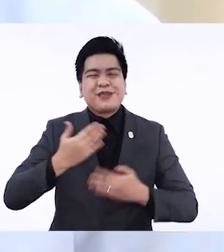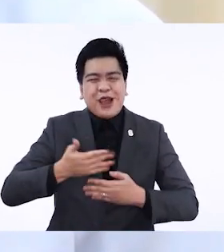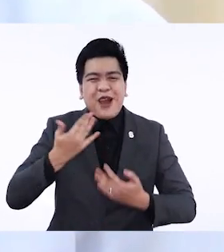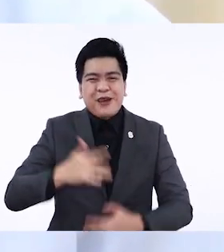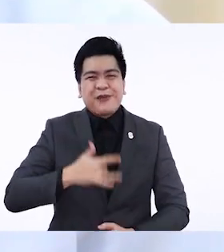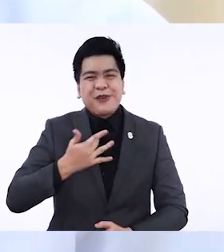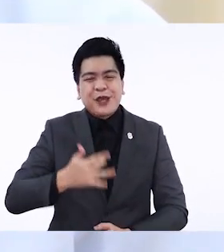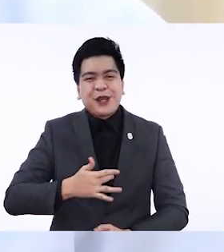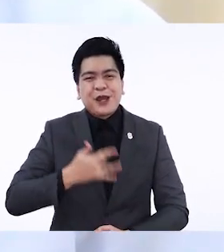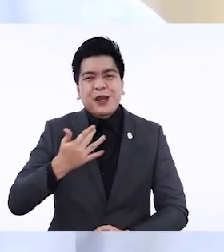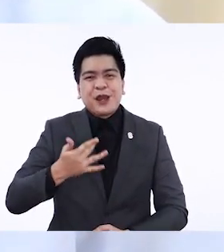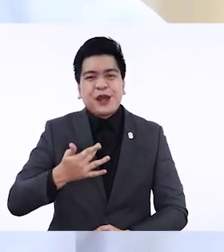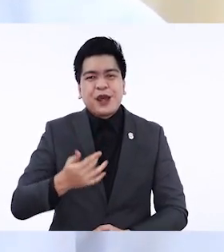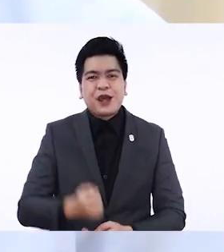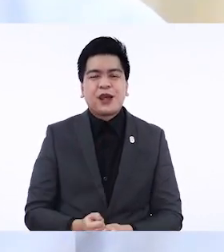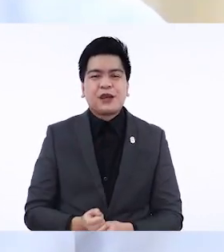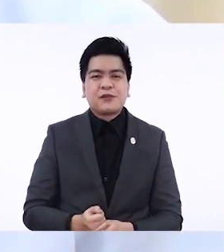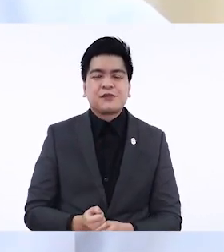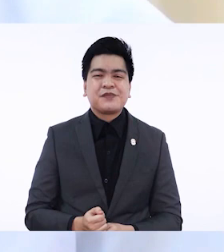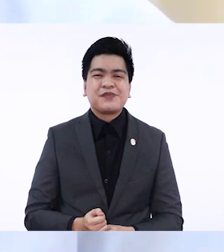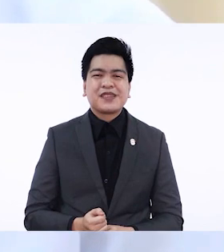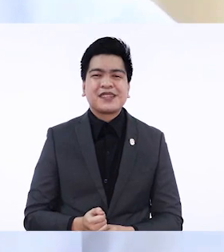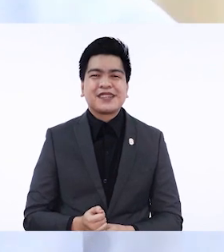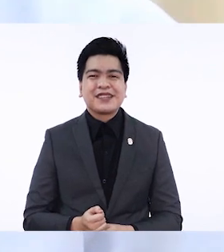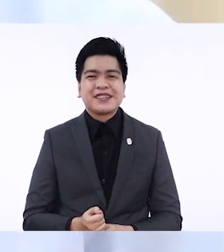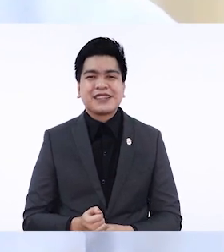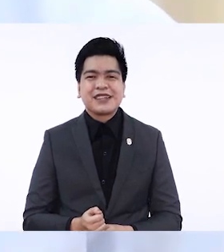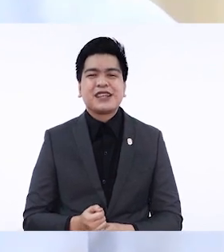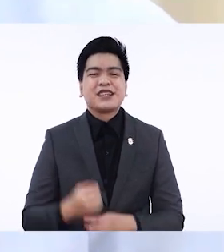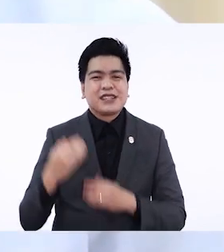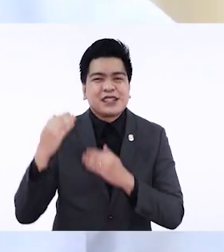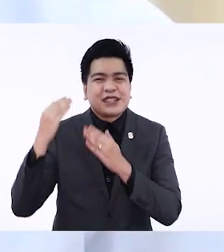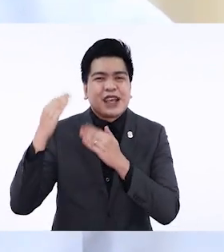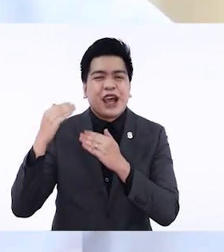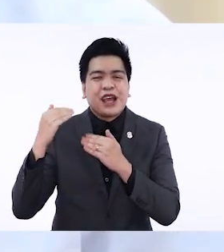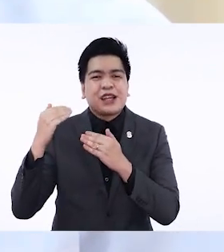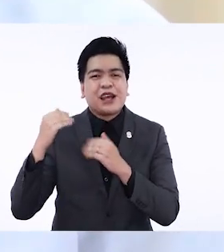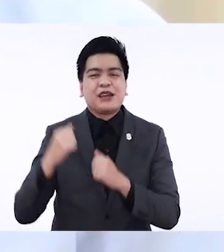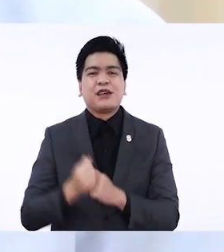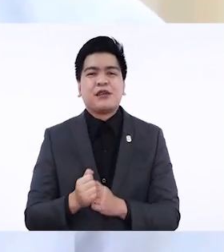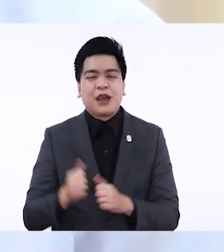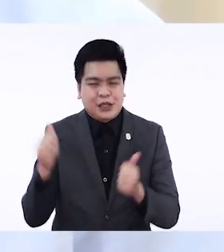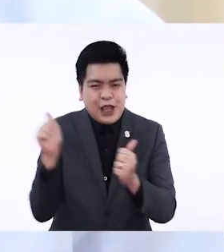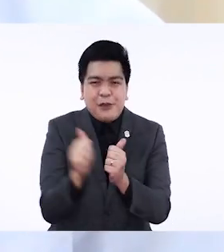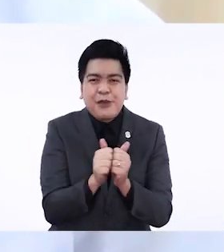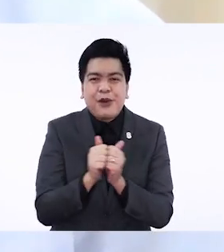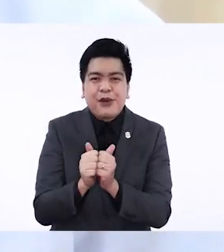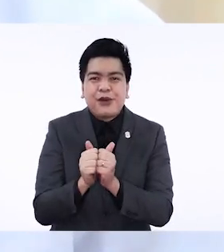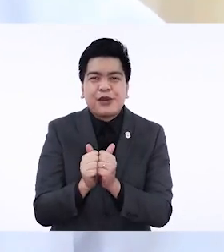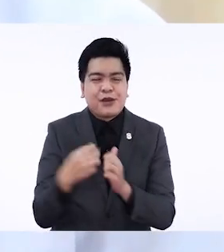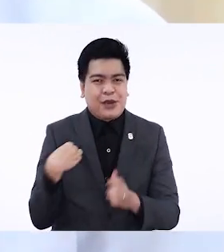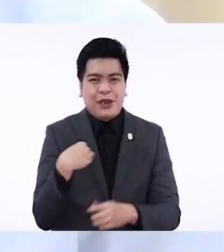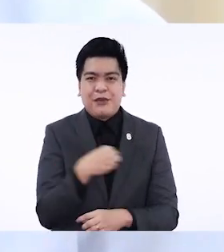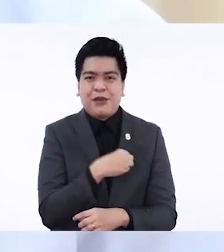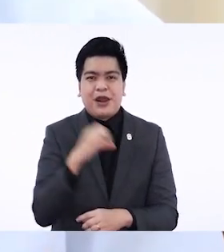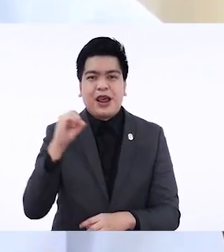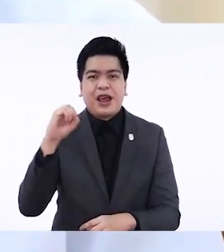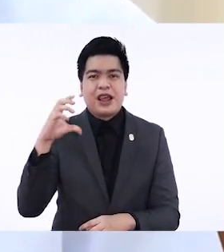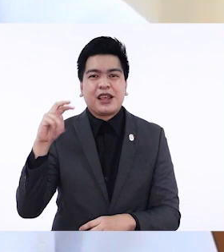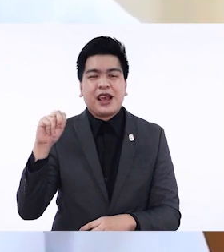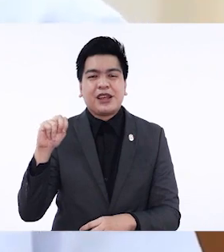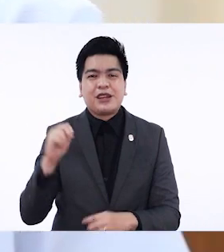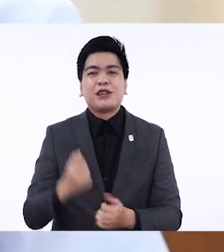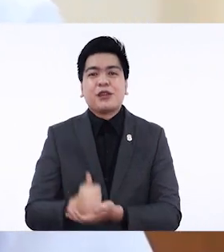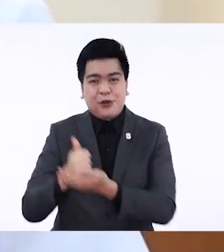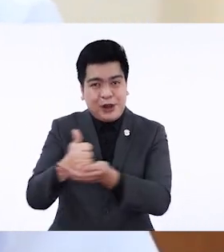pakiramdam, nakagaan po ng loob. Sana po ay sa mga kasamaan ko po ay nakatulong po sa kanila to.